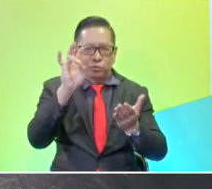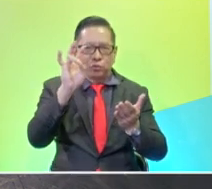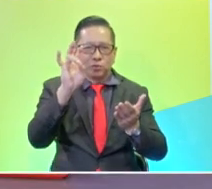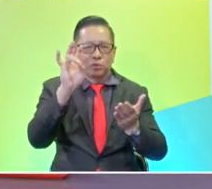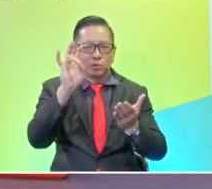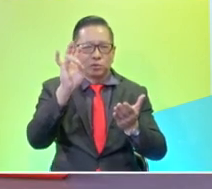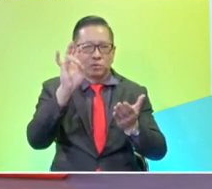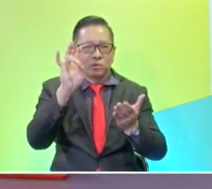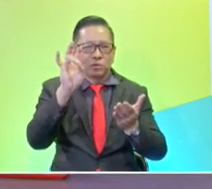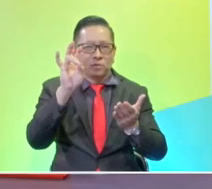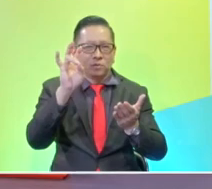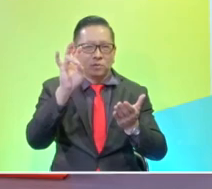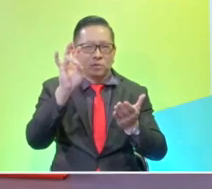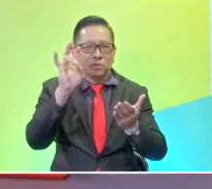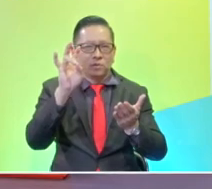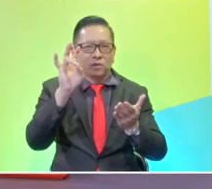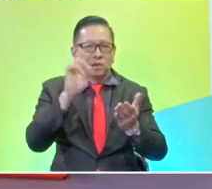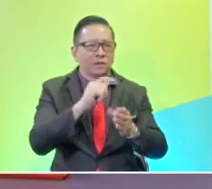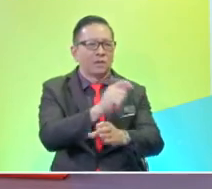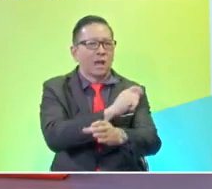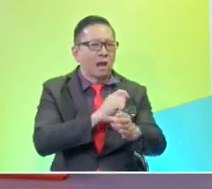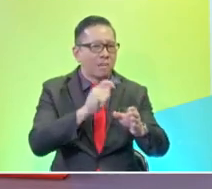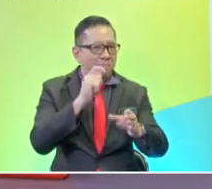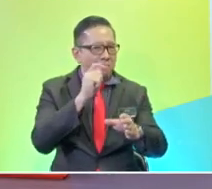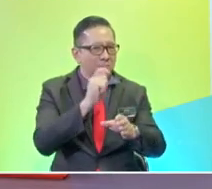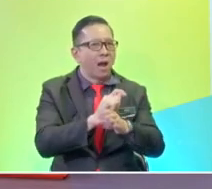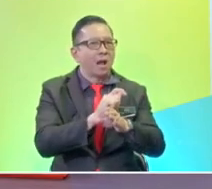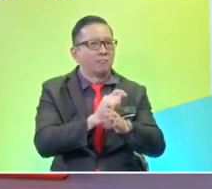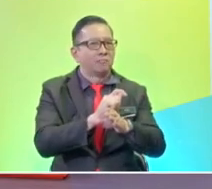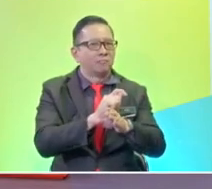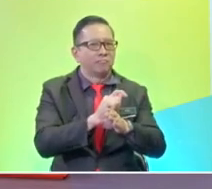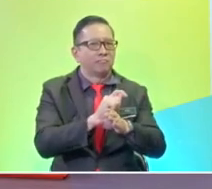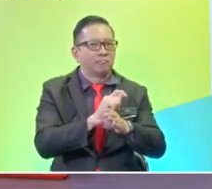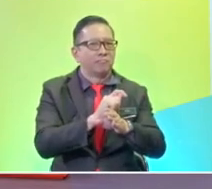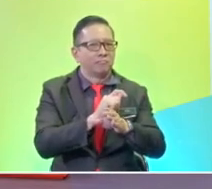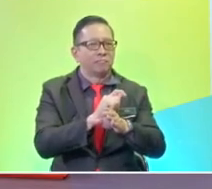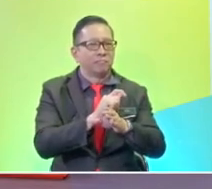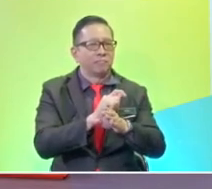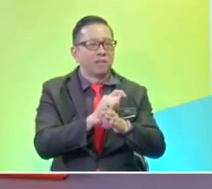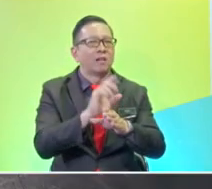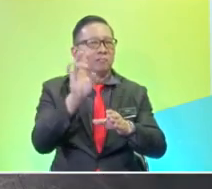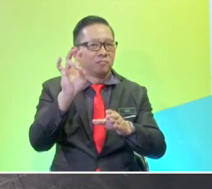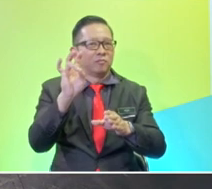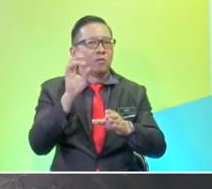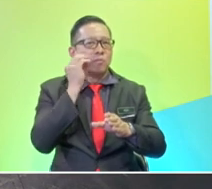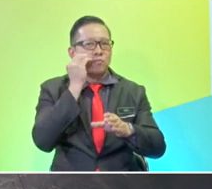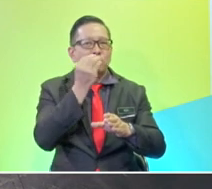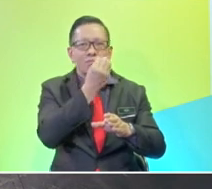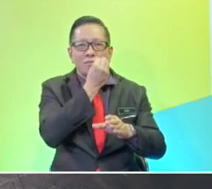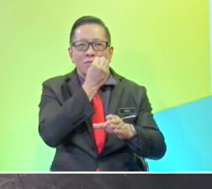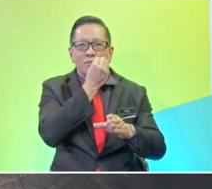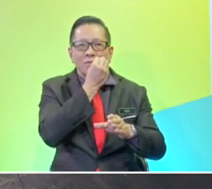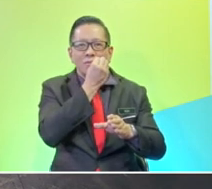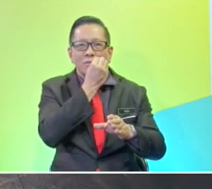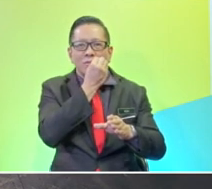bunga dekat taman siapa Taman Mini ah dekatnya Mimi ada 7 bentuk bunga tiba-tiba